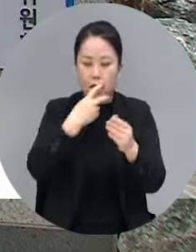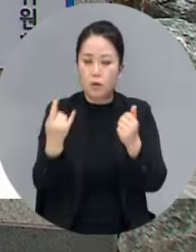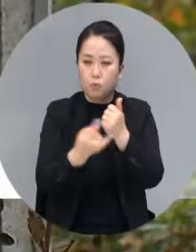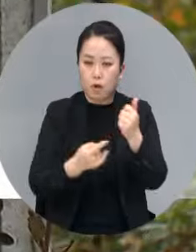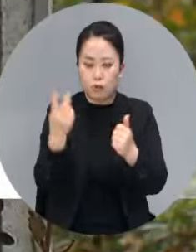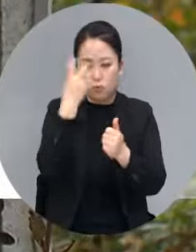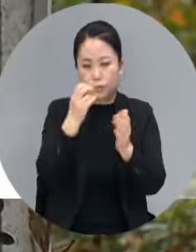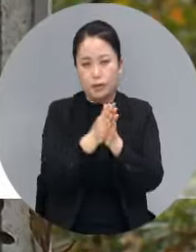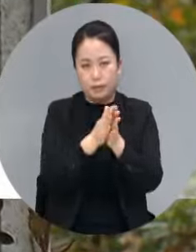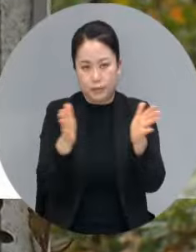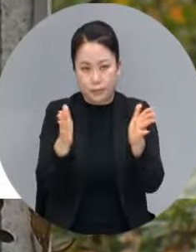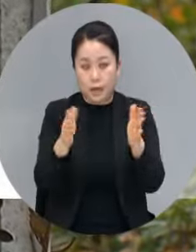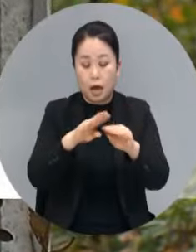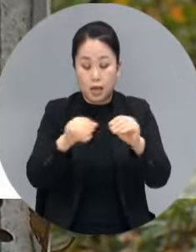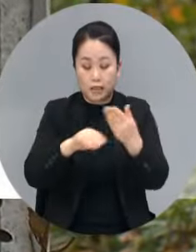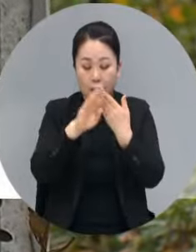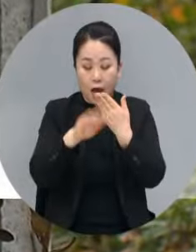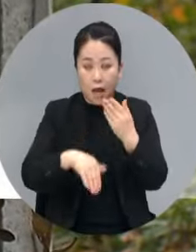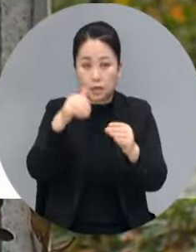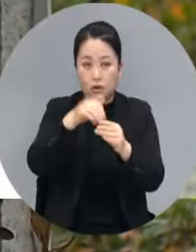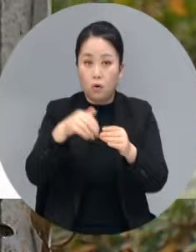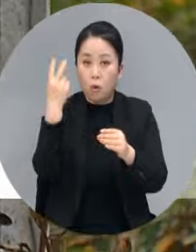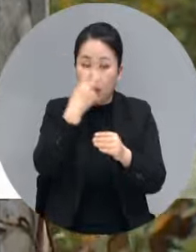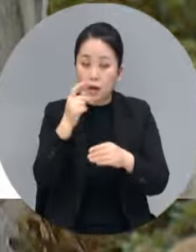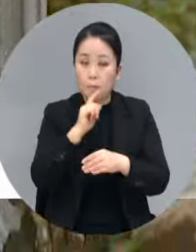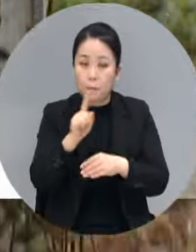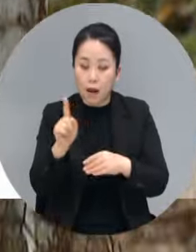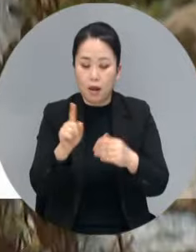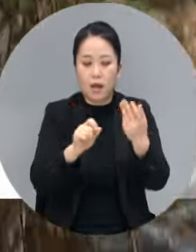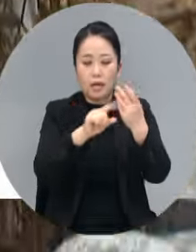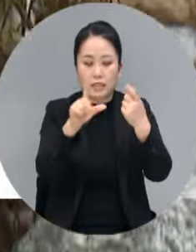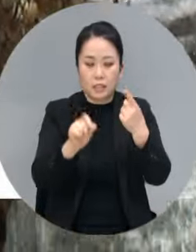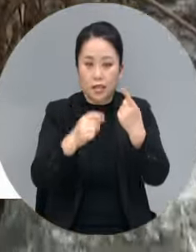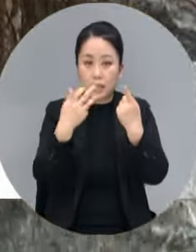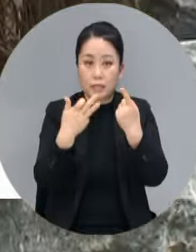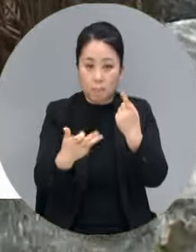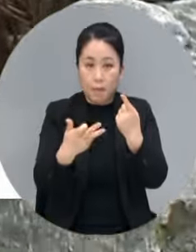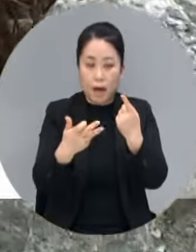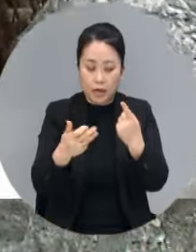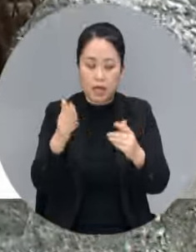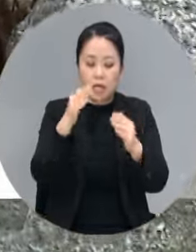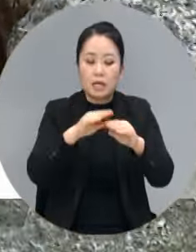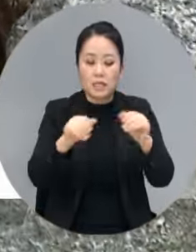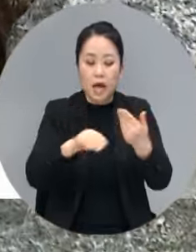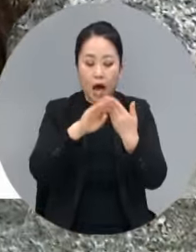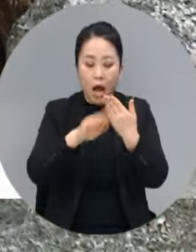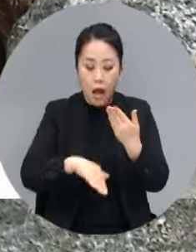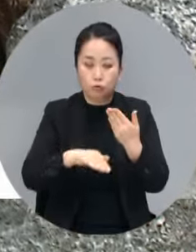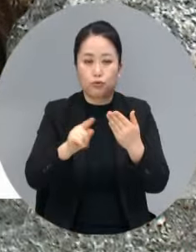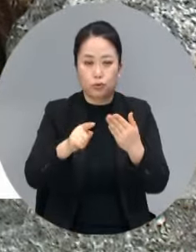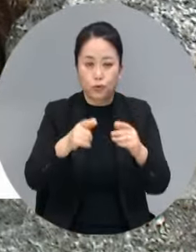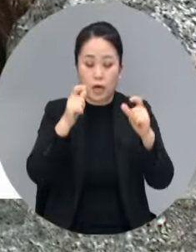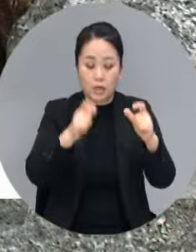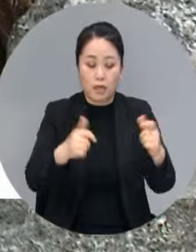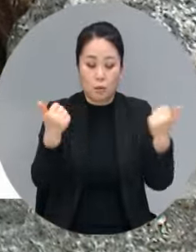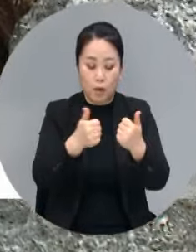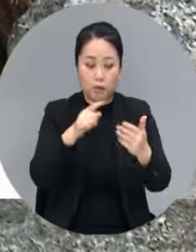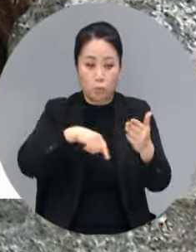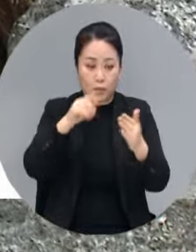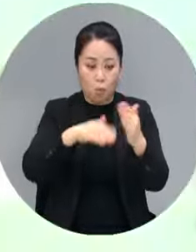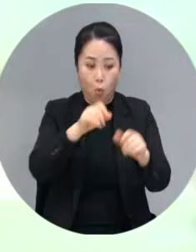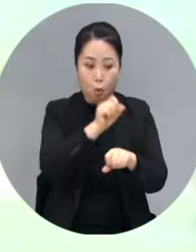착수했습니다. 사하 선관위에 따르면 지난 18일 사구의회 소속의 한 공무원이 지역 언론인 등에게